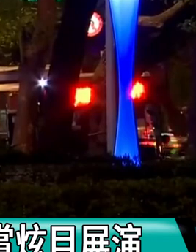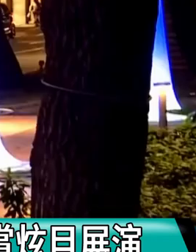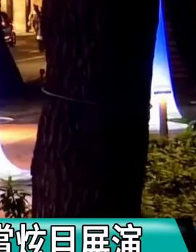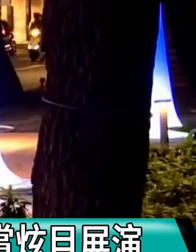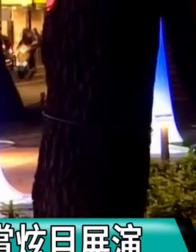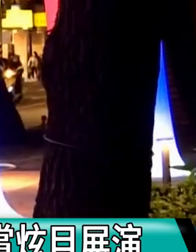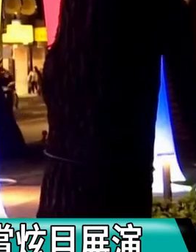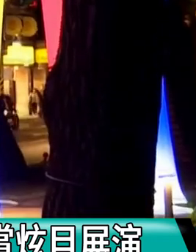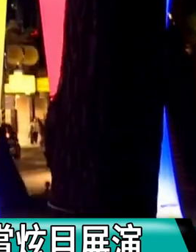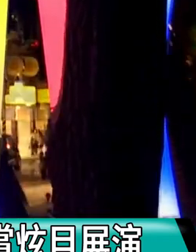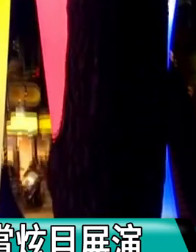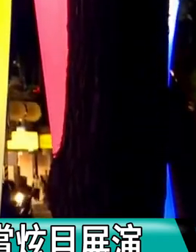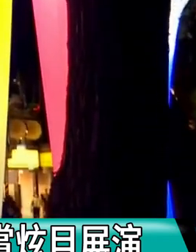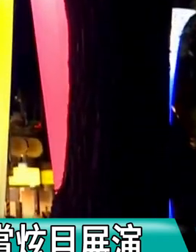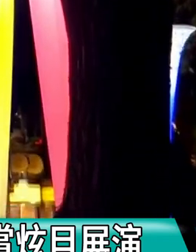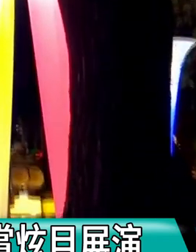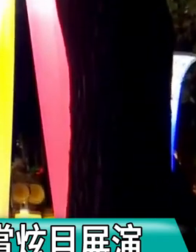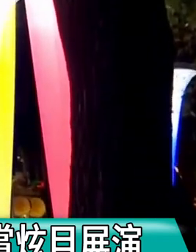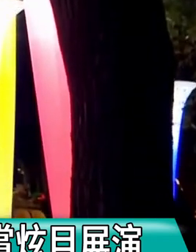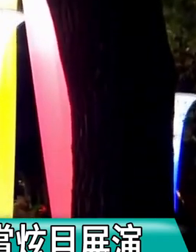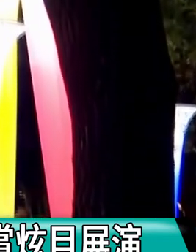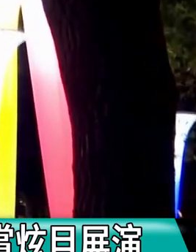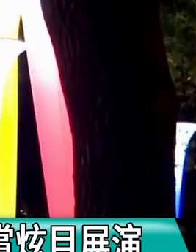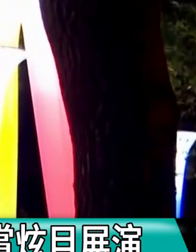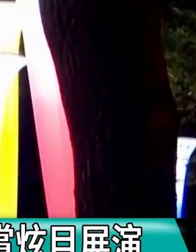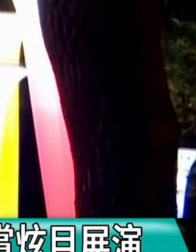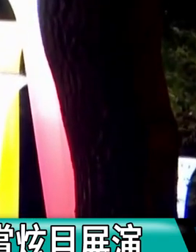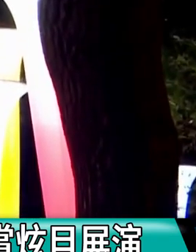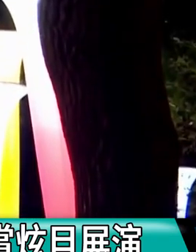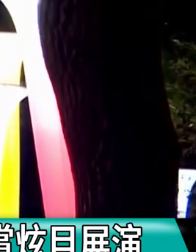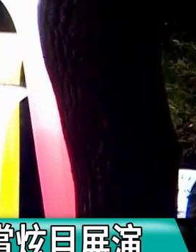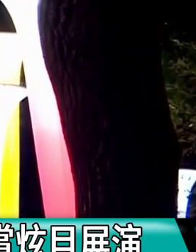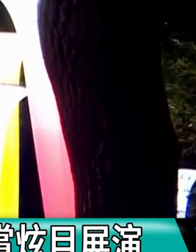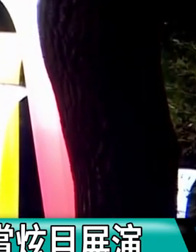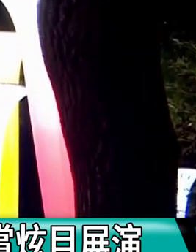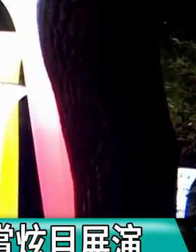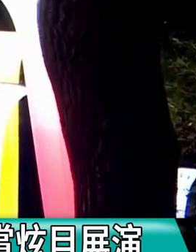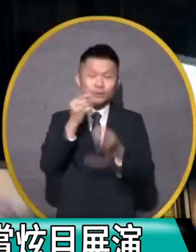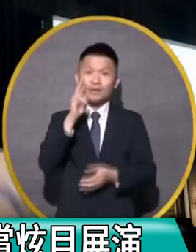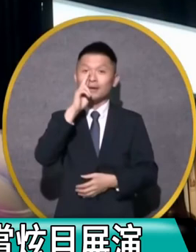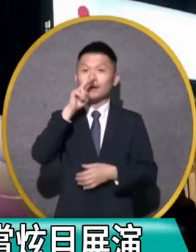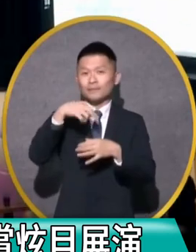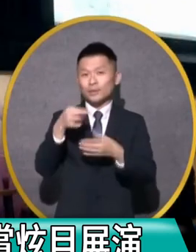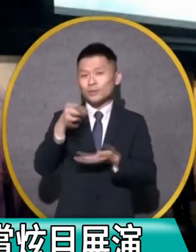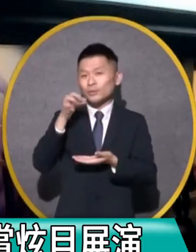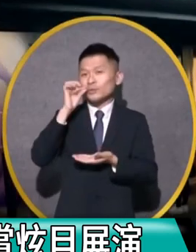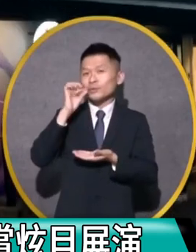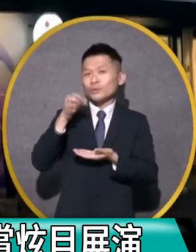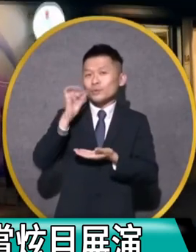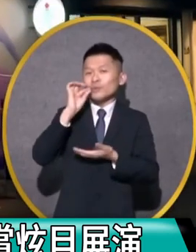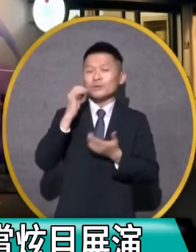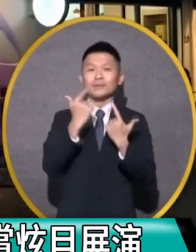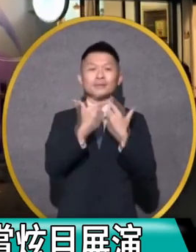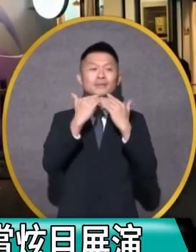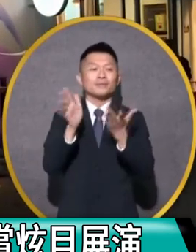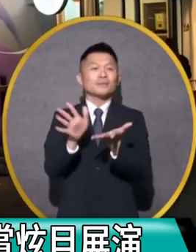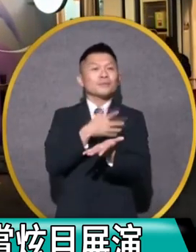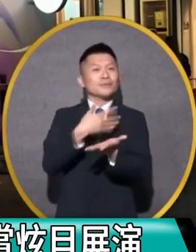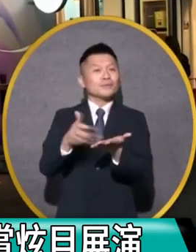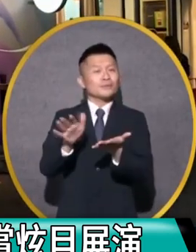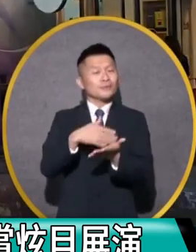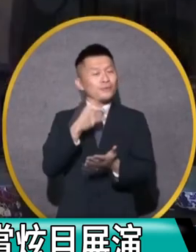店家，逛逛街，吃吃美食，喝杯咖啡，享受属于台北的悠闲片